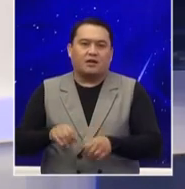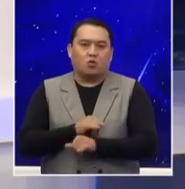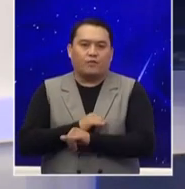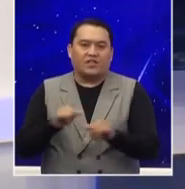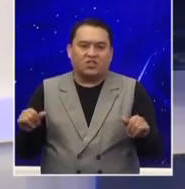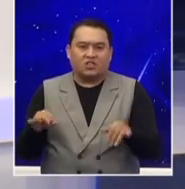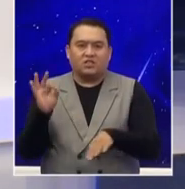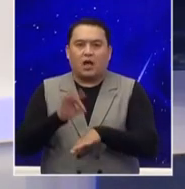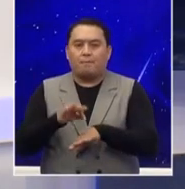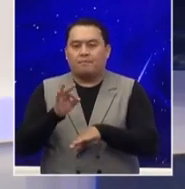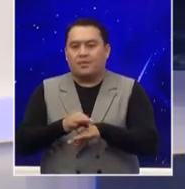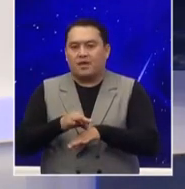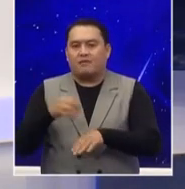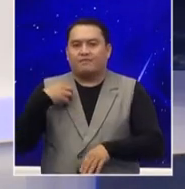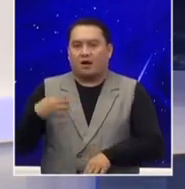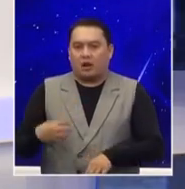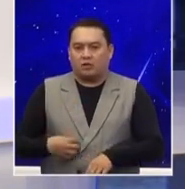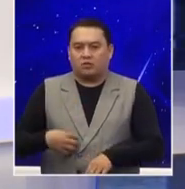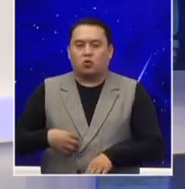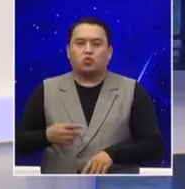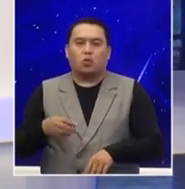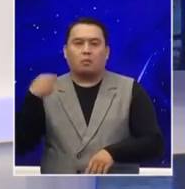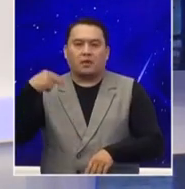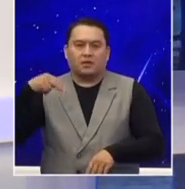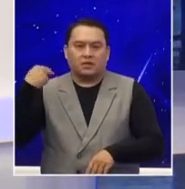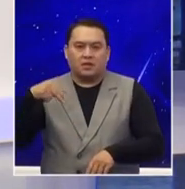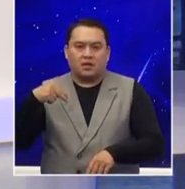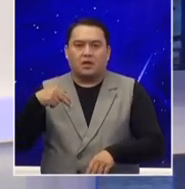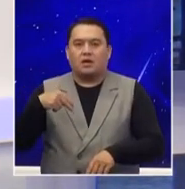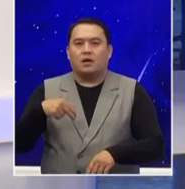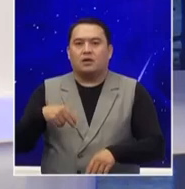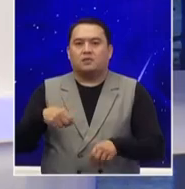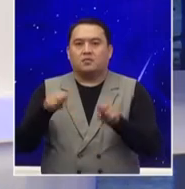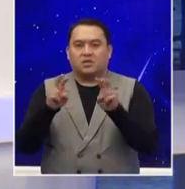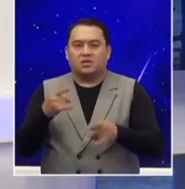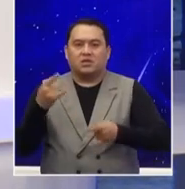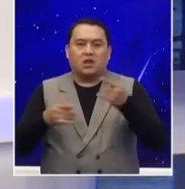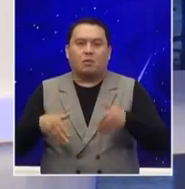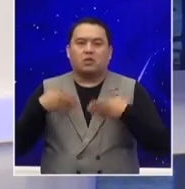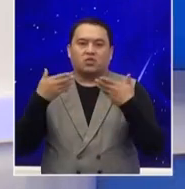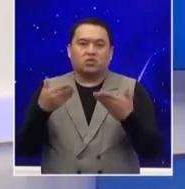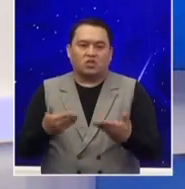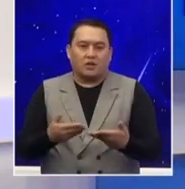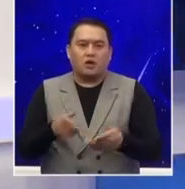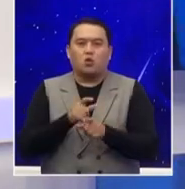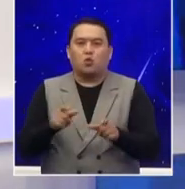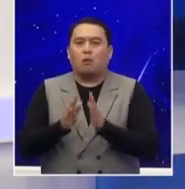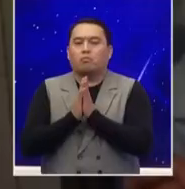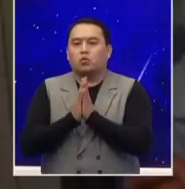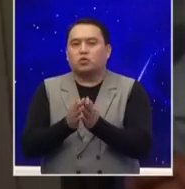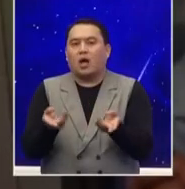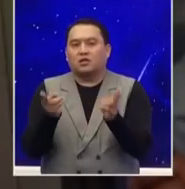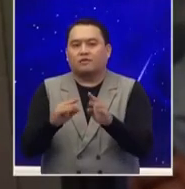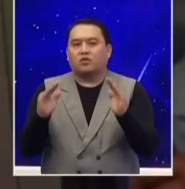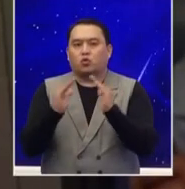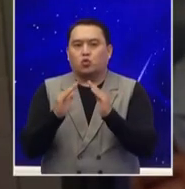эпидемии об этом объявил в среду вечером президент республики в специальном теле обращений граждан просят оставаться